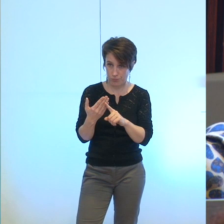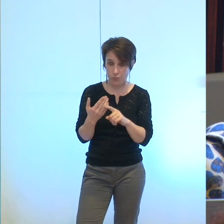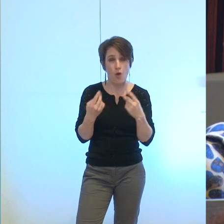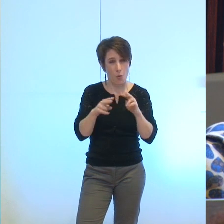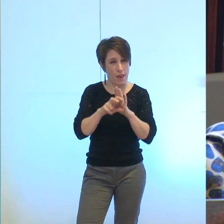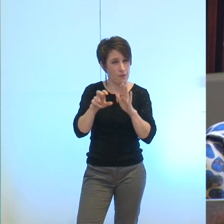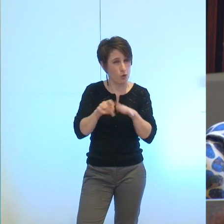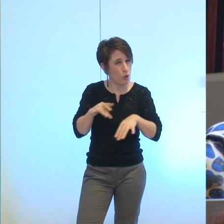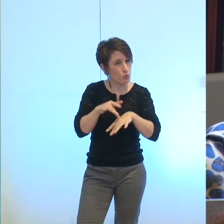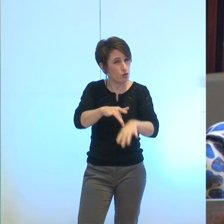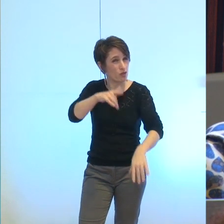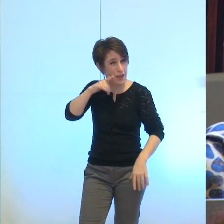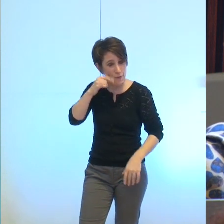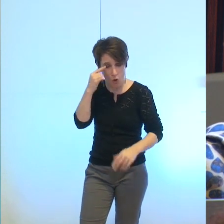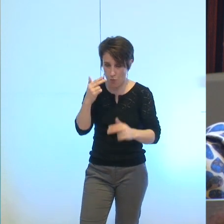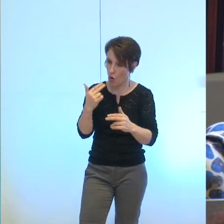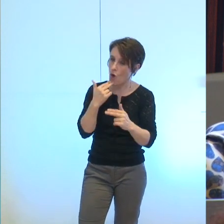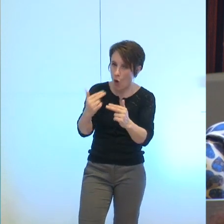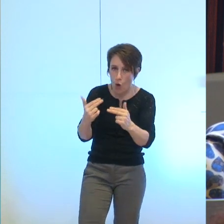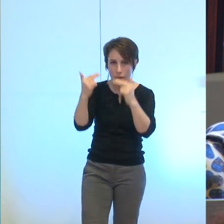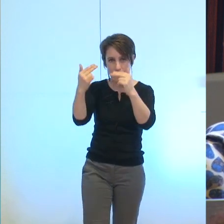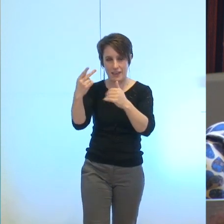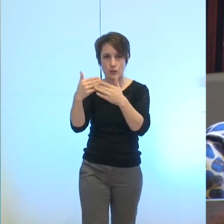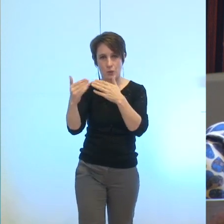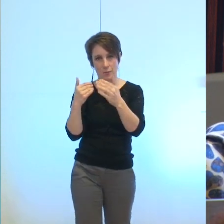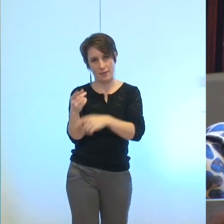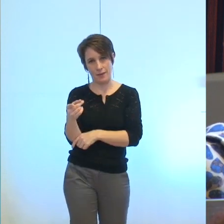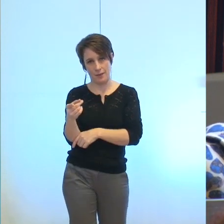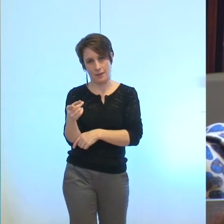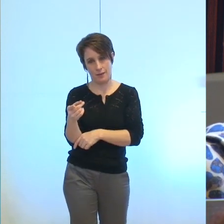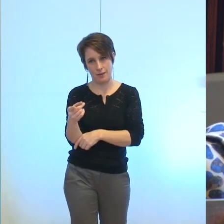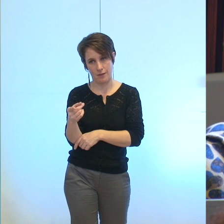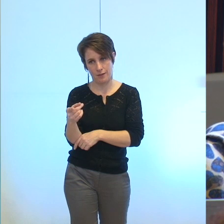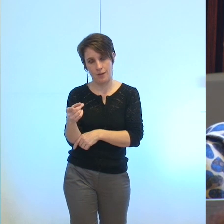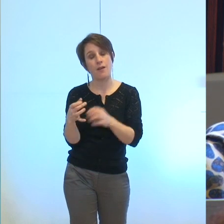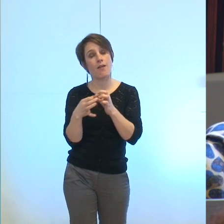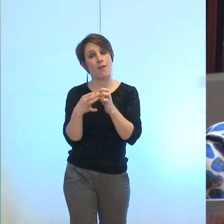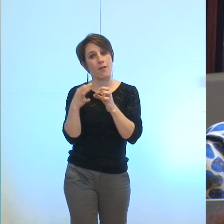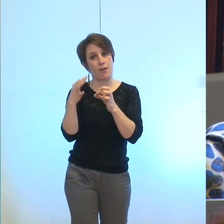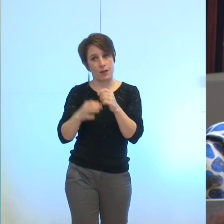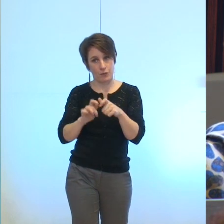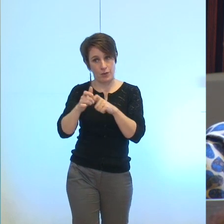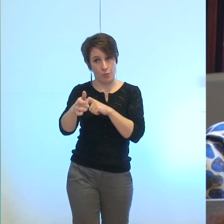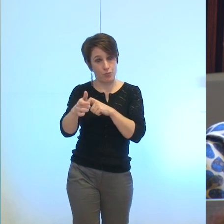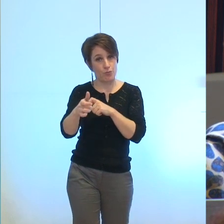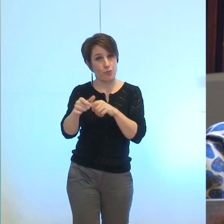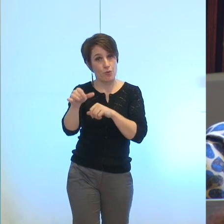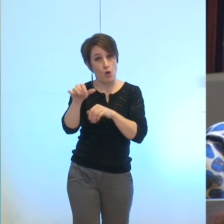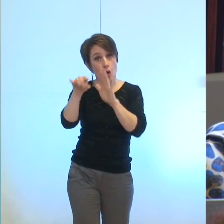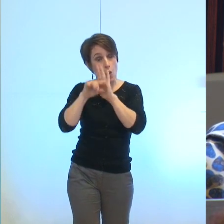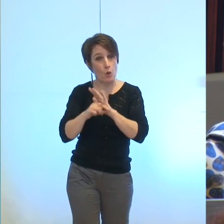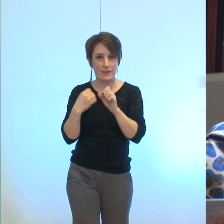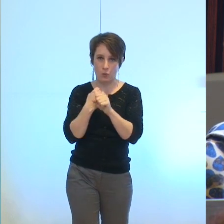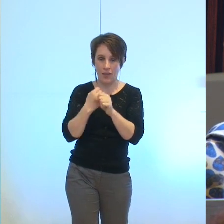Grenoble concernant le re qualification de ces métiers entraînant également une amélioration des conditions techniques de travail